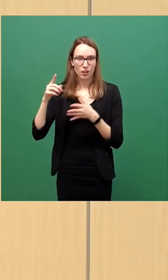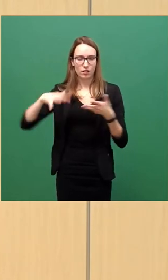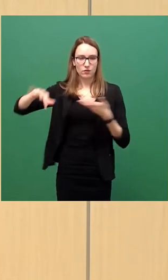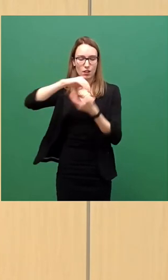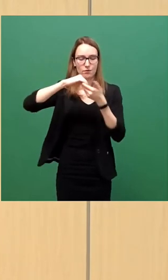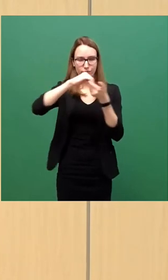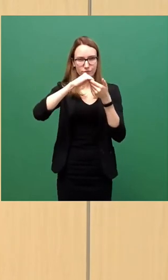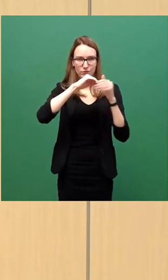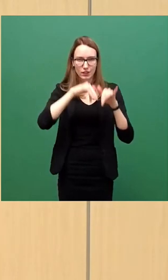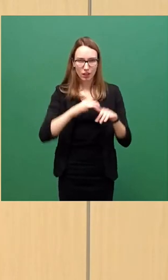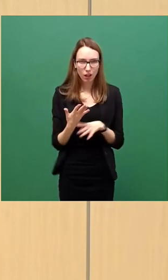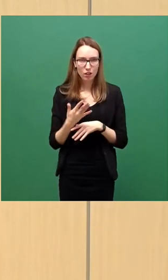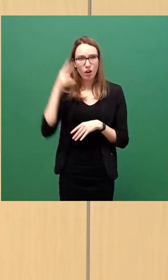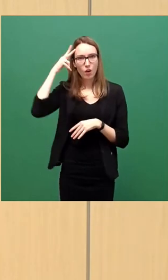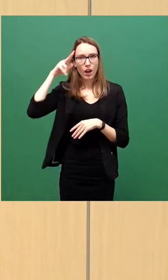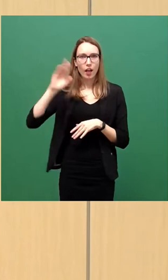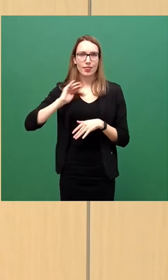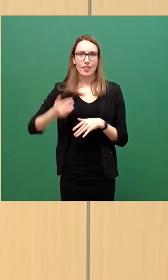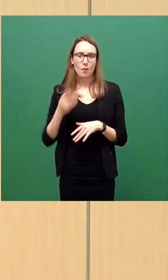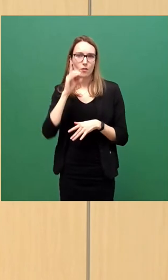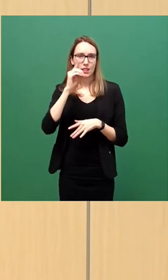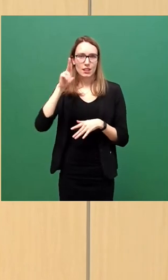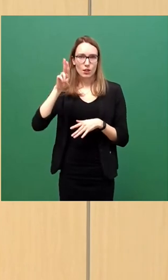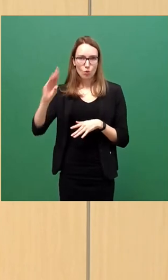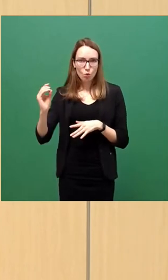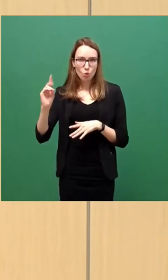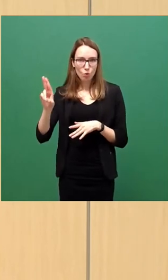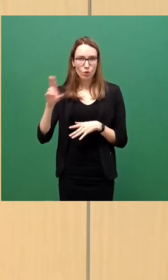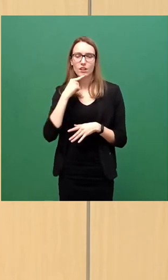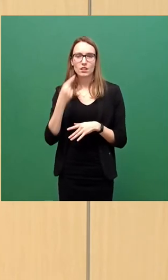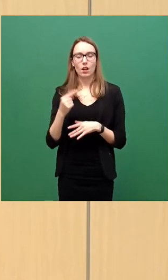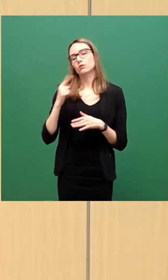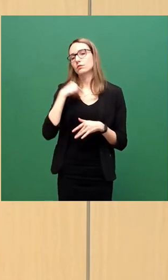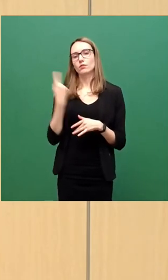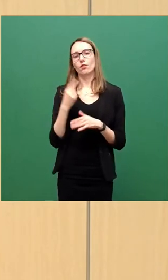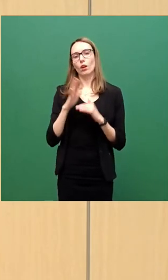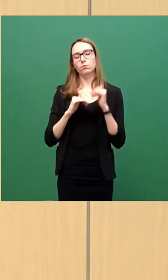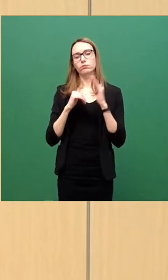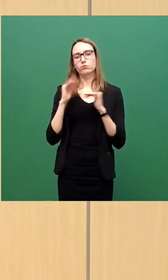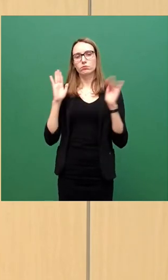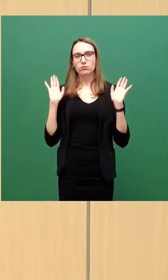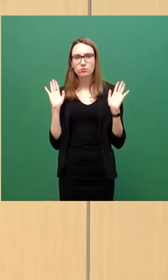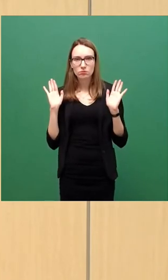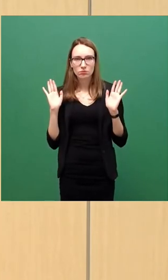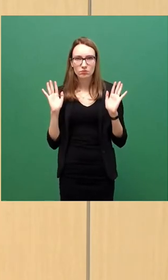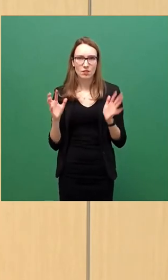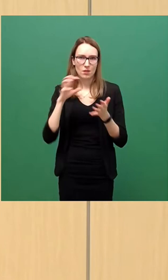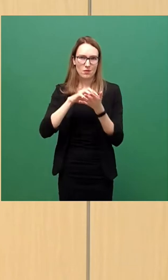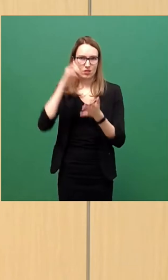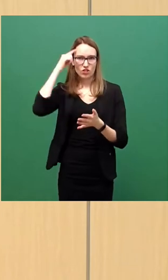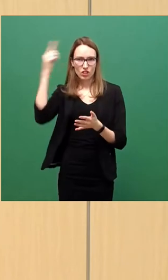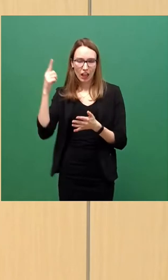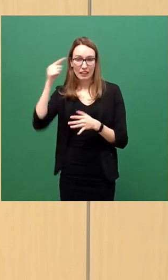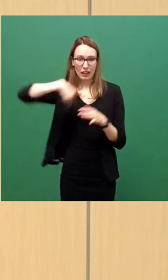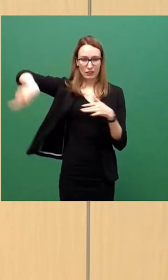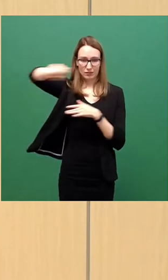Herren und Damen von der CDU, ganz clever, wir enthalten uns. Enthaltung ist bei diesen Stadtratszusammensetzungen eine Zustimmung. Das